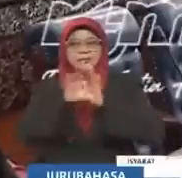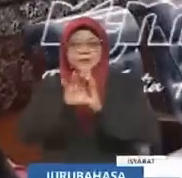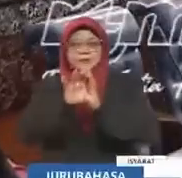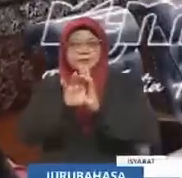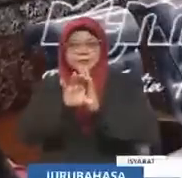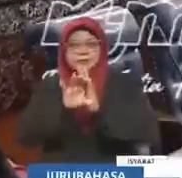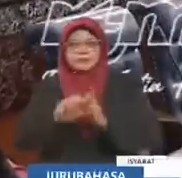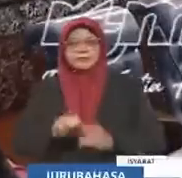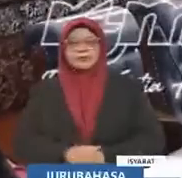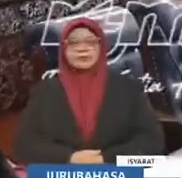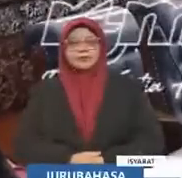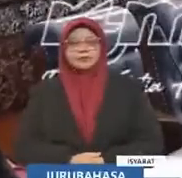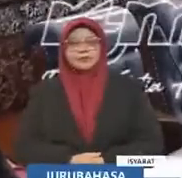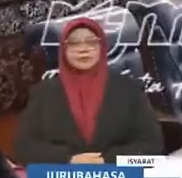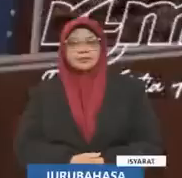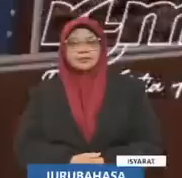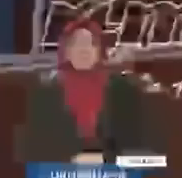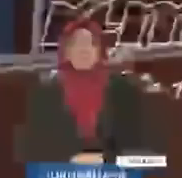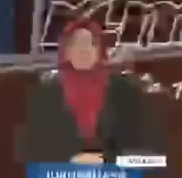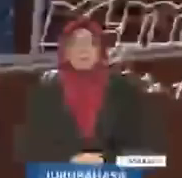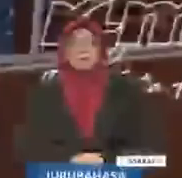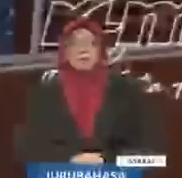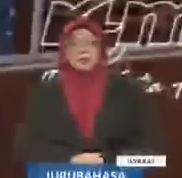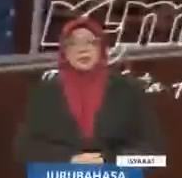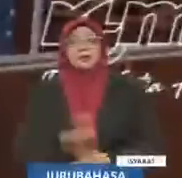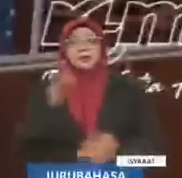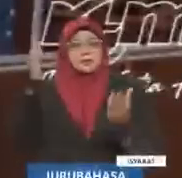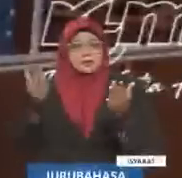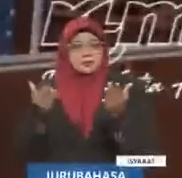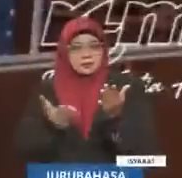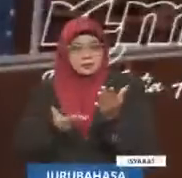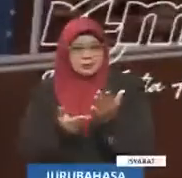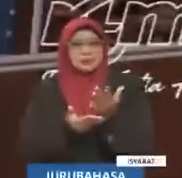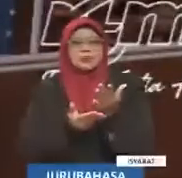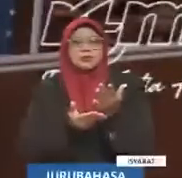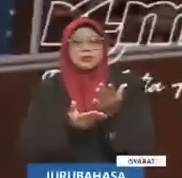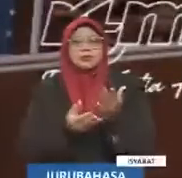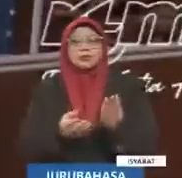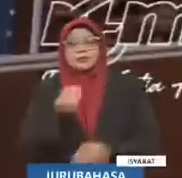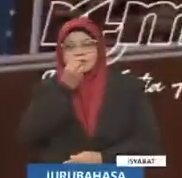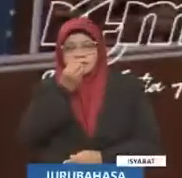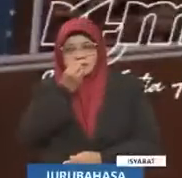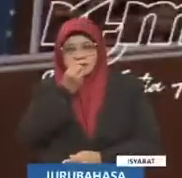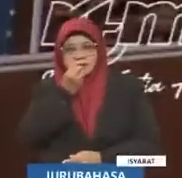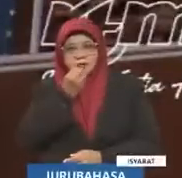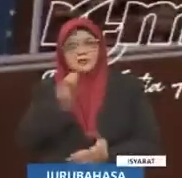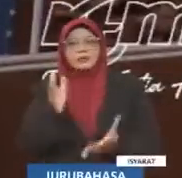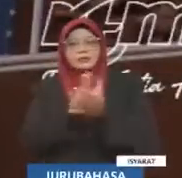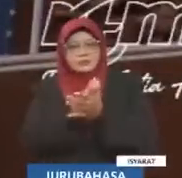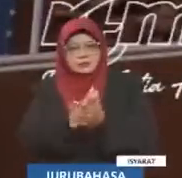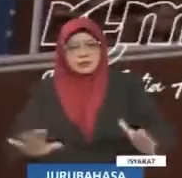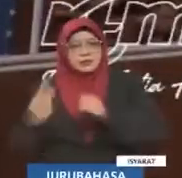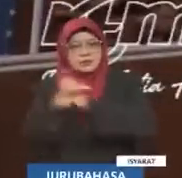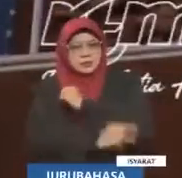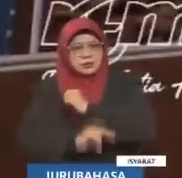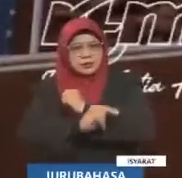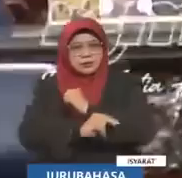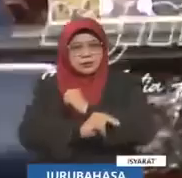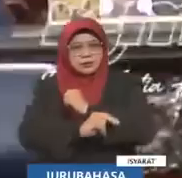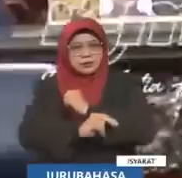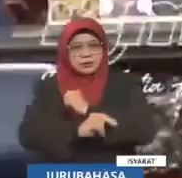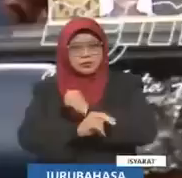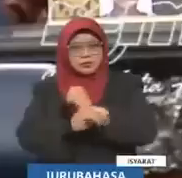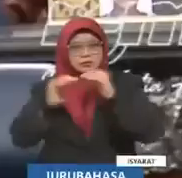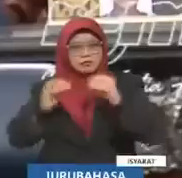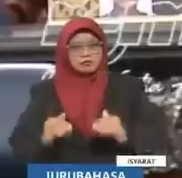umpamo nyet kerajaan memperkenalkan semua SBB food security naga meningkat dengan